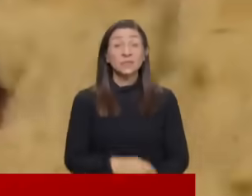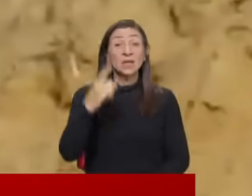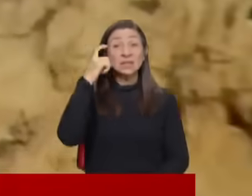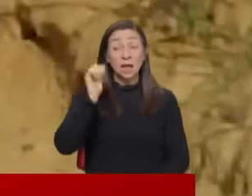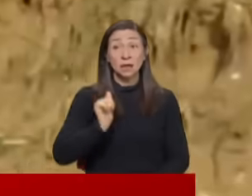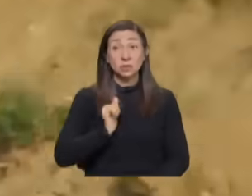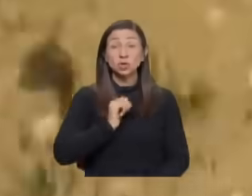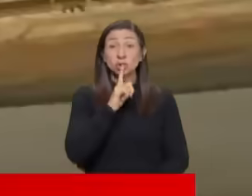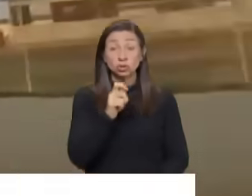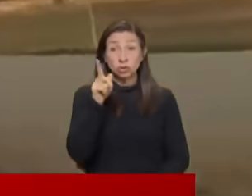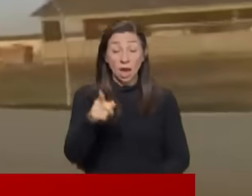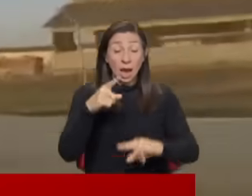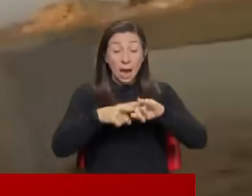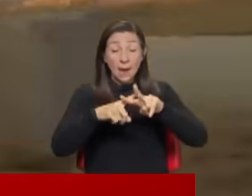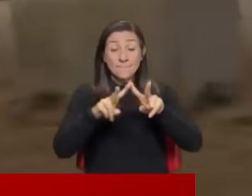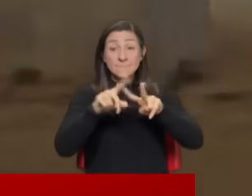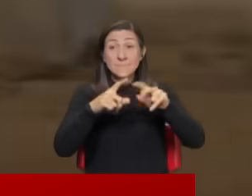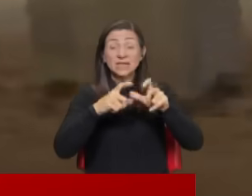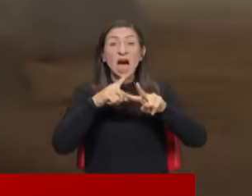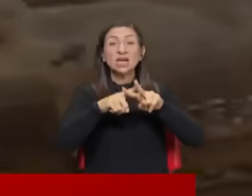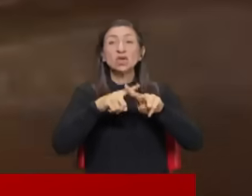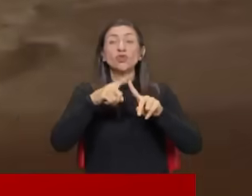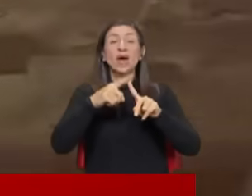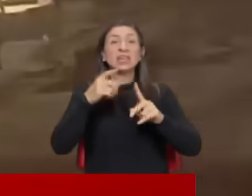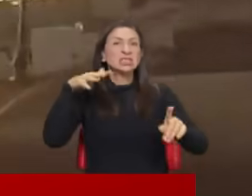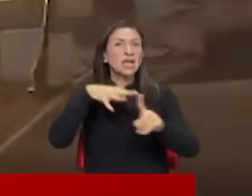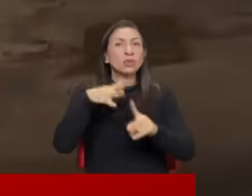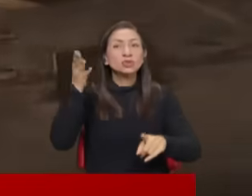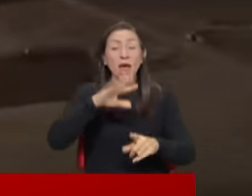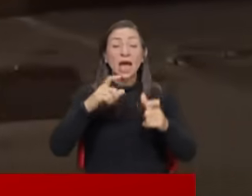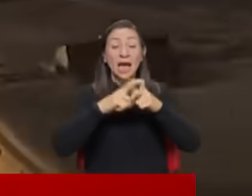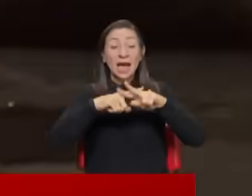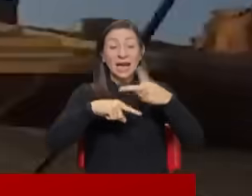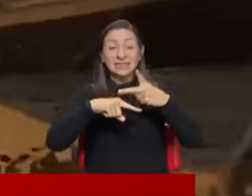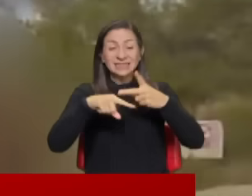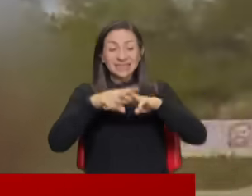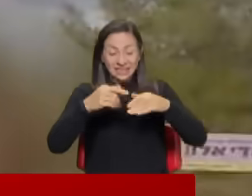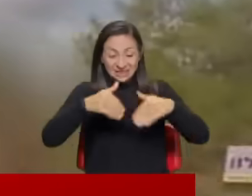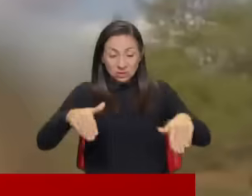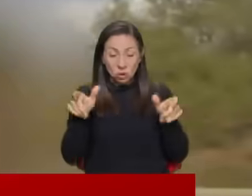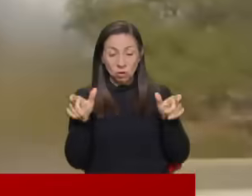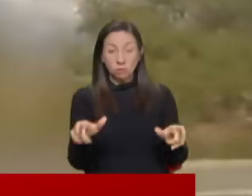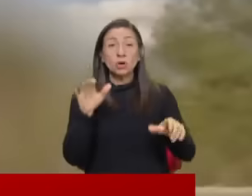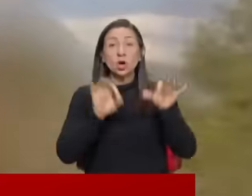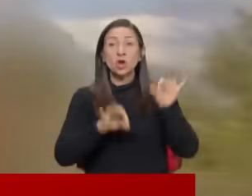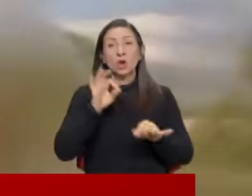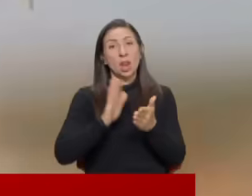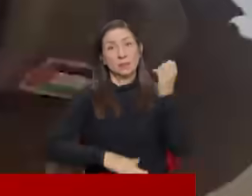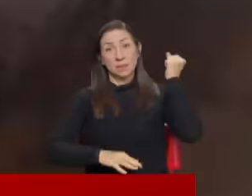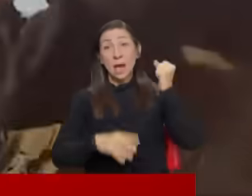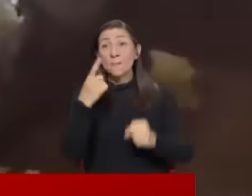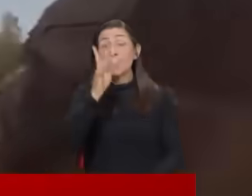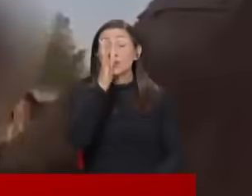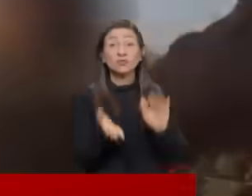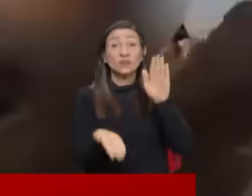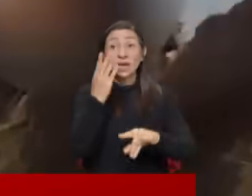İsrail ordusu sözcüsü Hamas'ın Aksa tufanı saldırısı sonrası Gazze şeridiyle sınırın kontrol altına alındığını duyurdu.